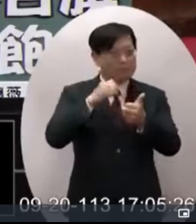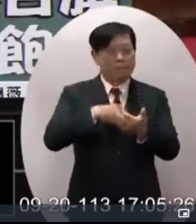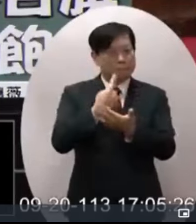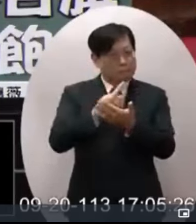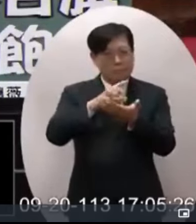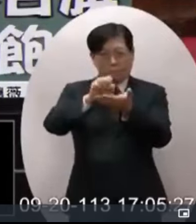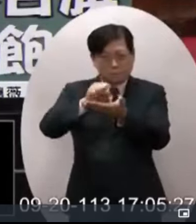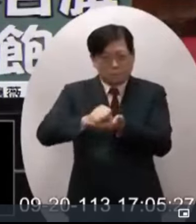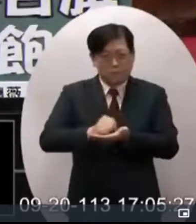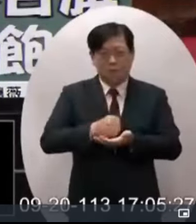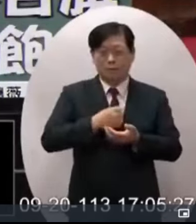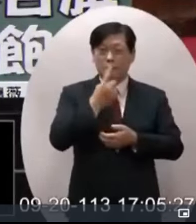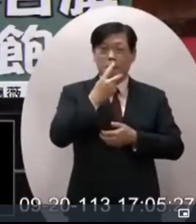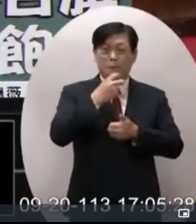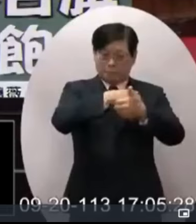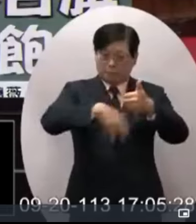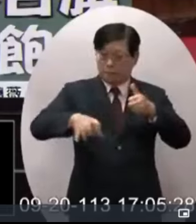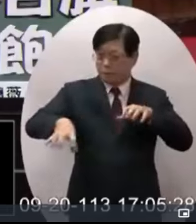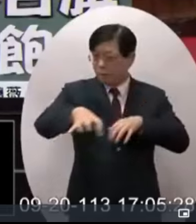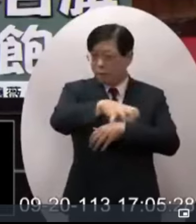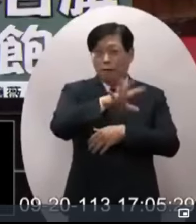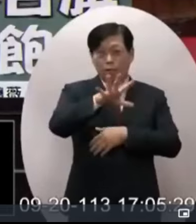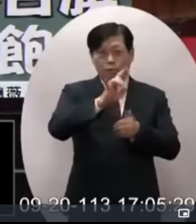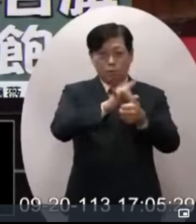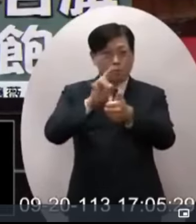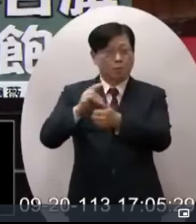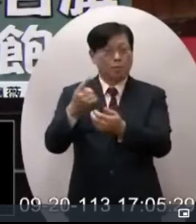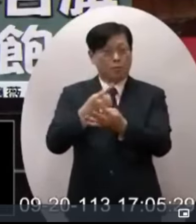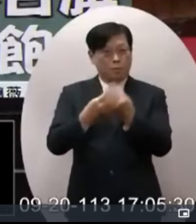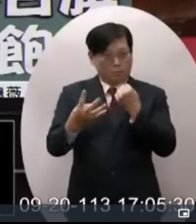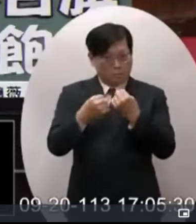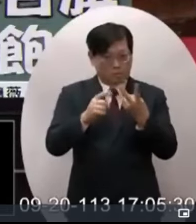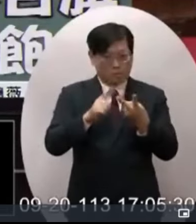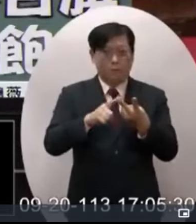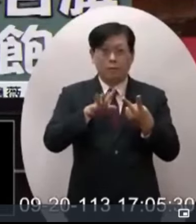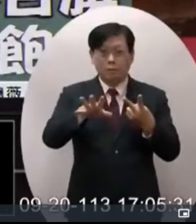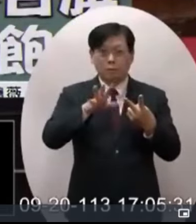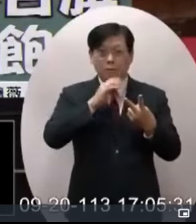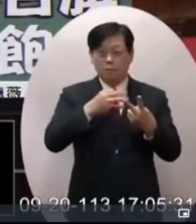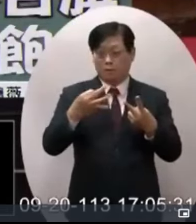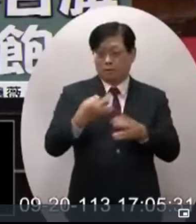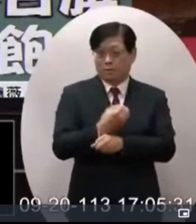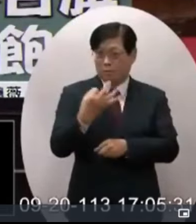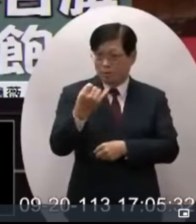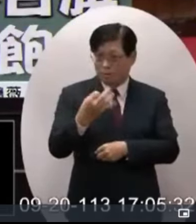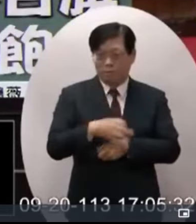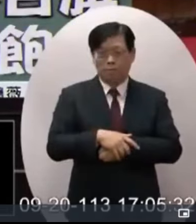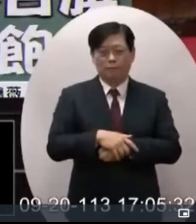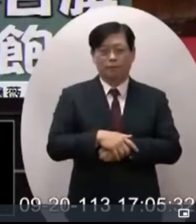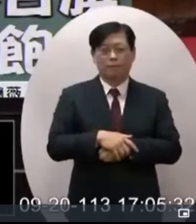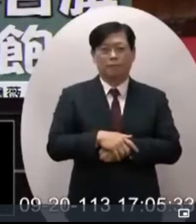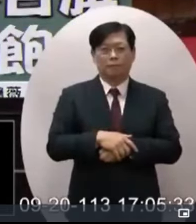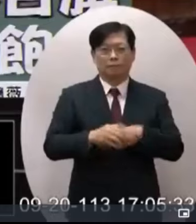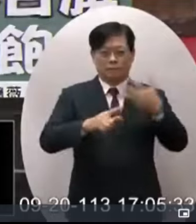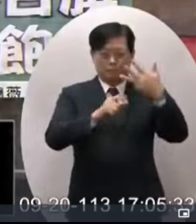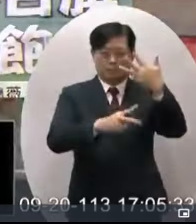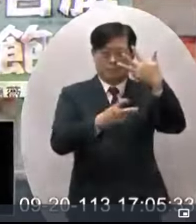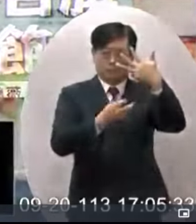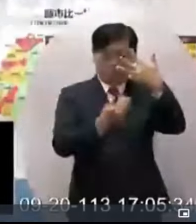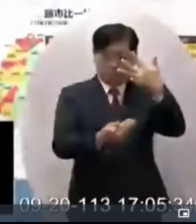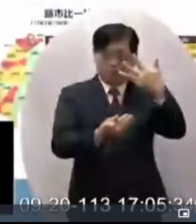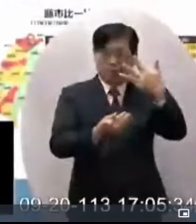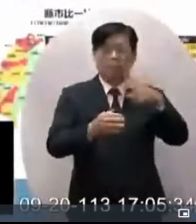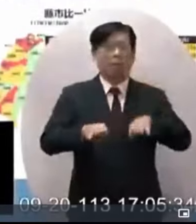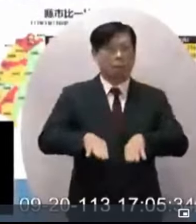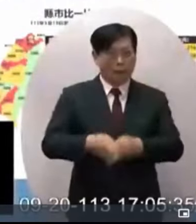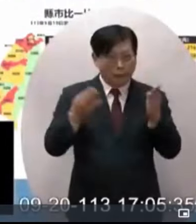诊。从中央到地方，有多少诈骗的案件，然后有多少的财损。从8月29号